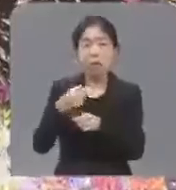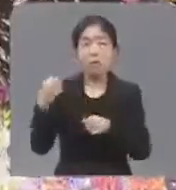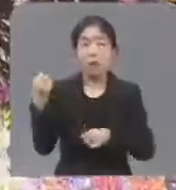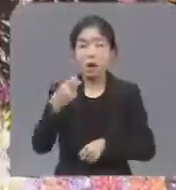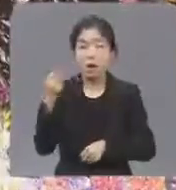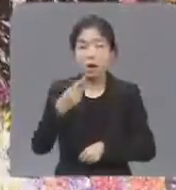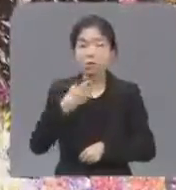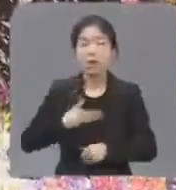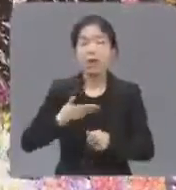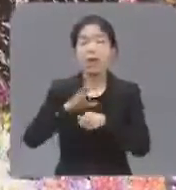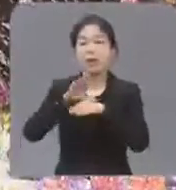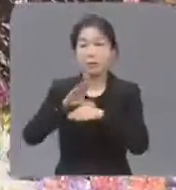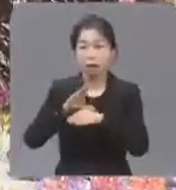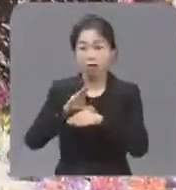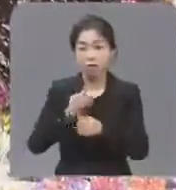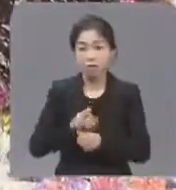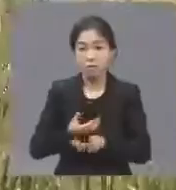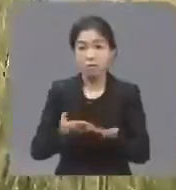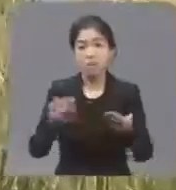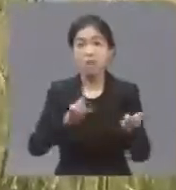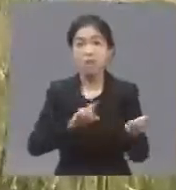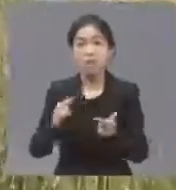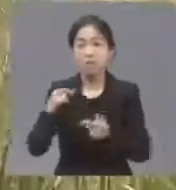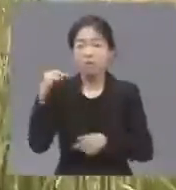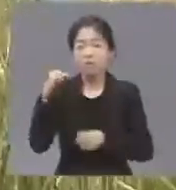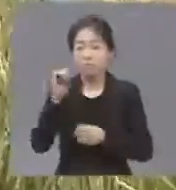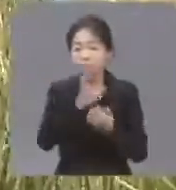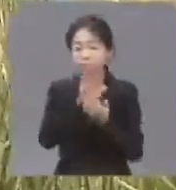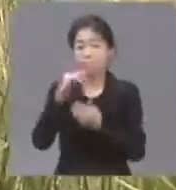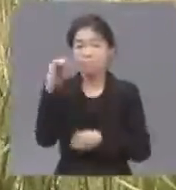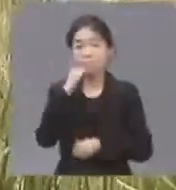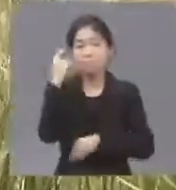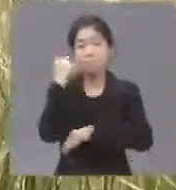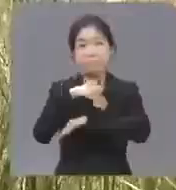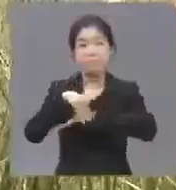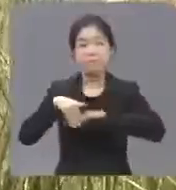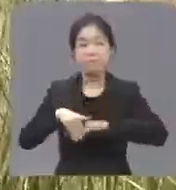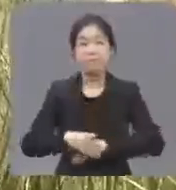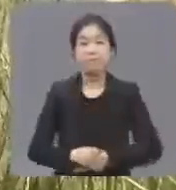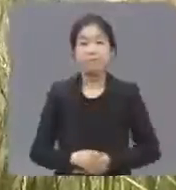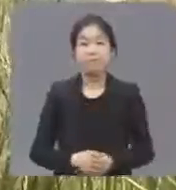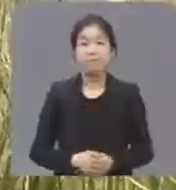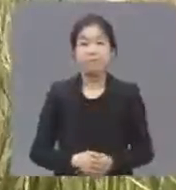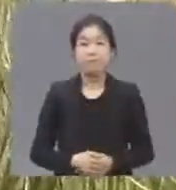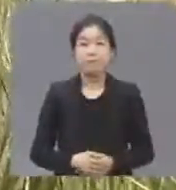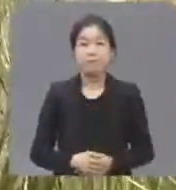안내방송을 하는 등 방역을 강화할 방침입니다. KBS 뉴스 정아람입니다.